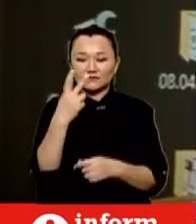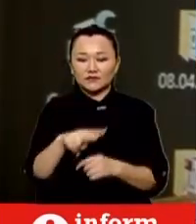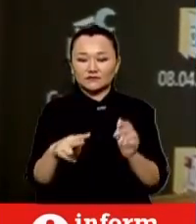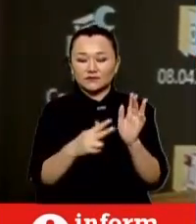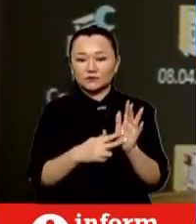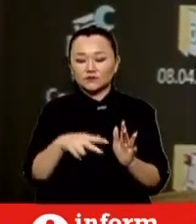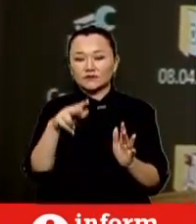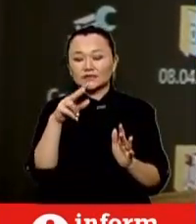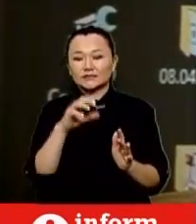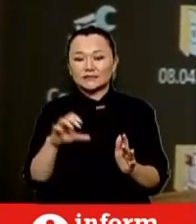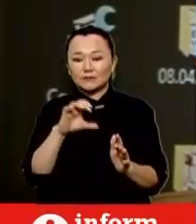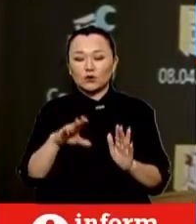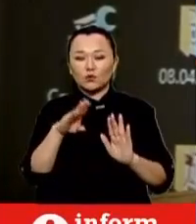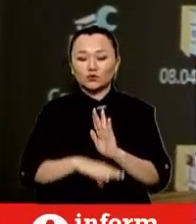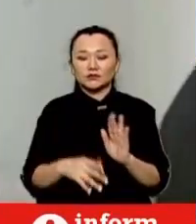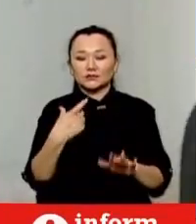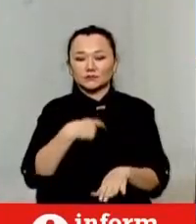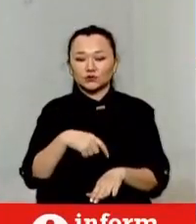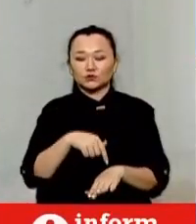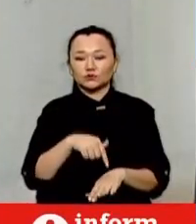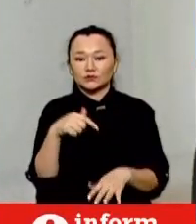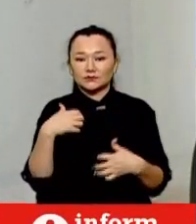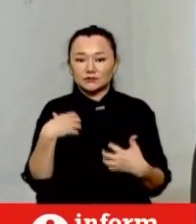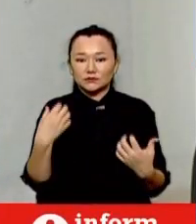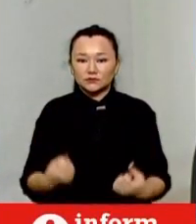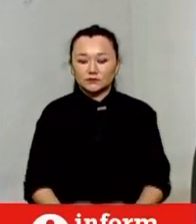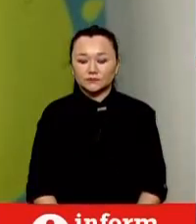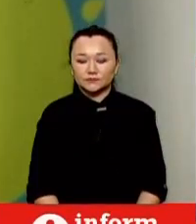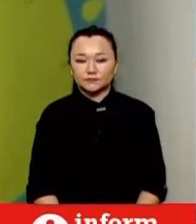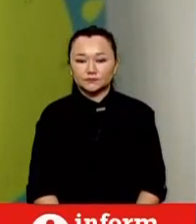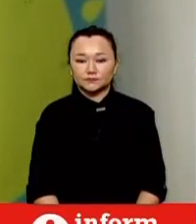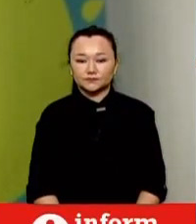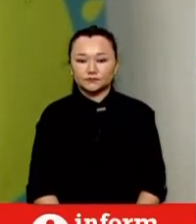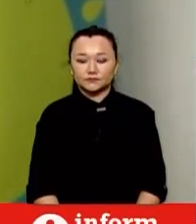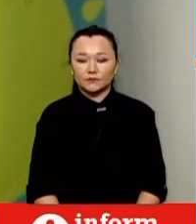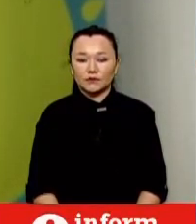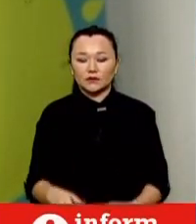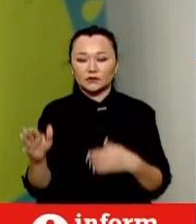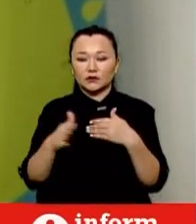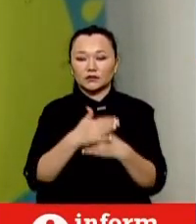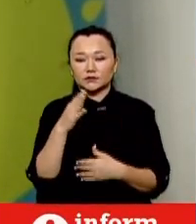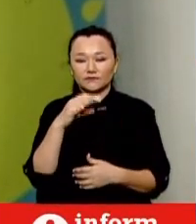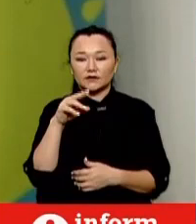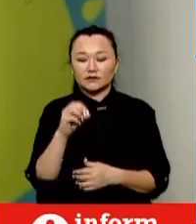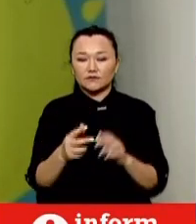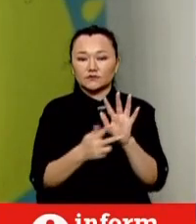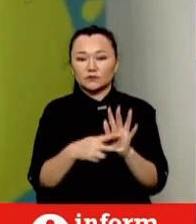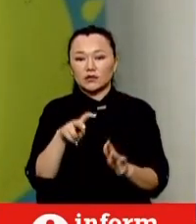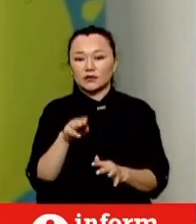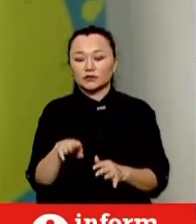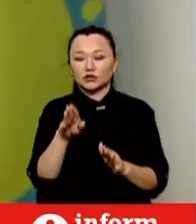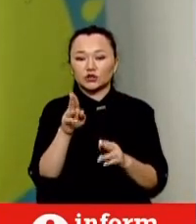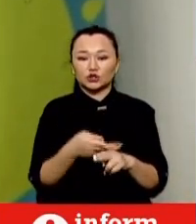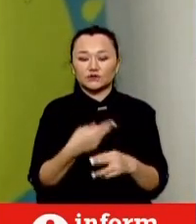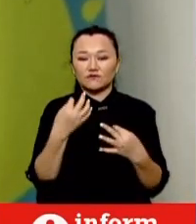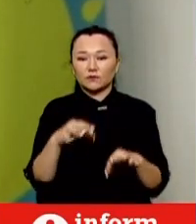28 сентября, ухудшилось состояние его здоровья. Назначить наказание в виде 8 лет лишения свободы